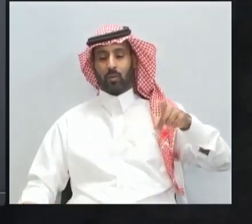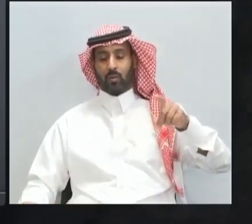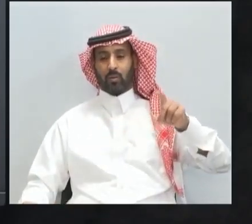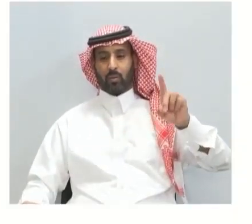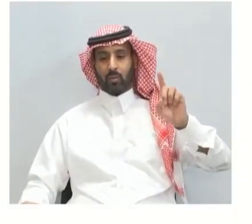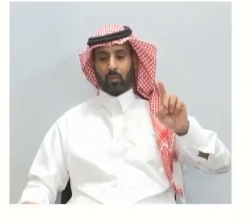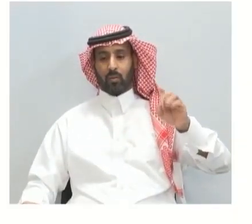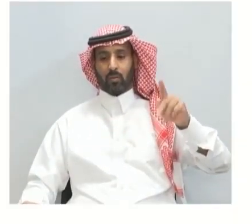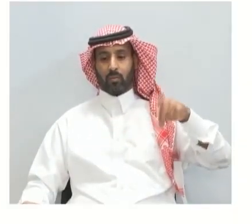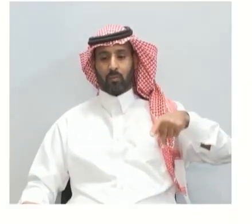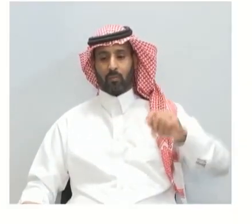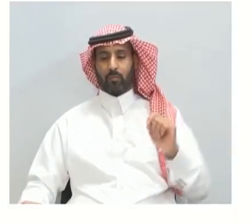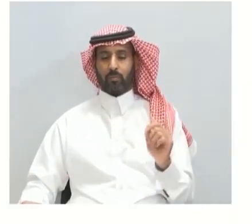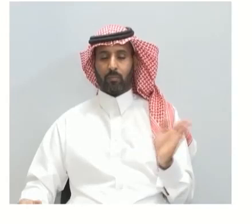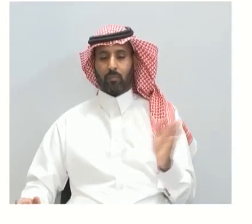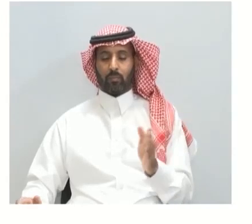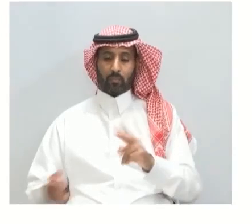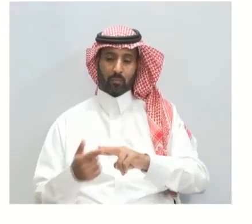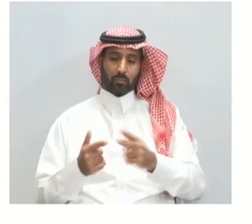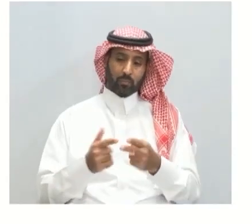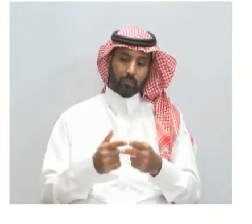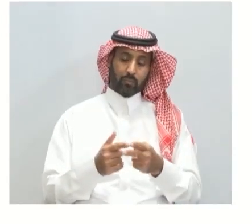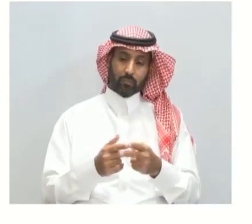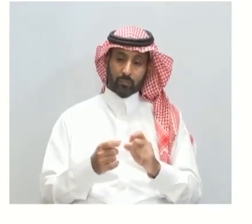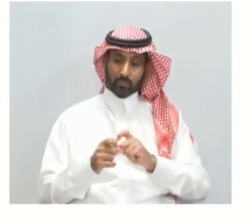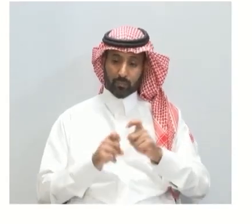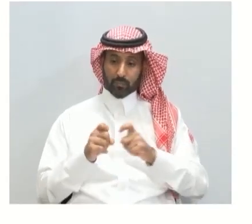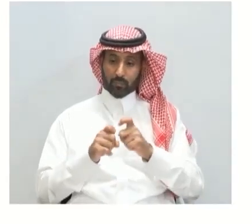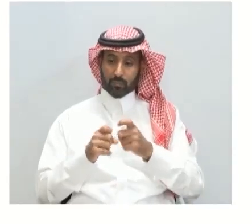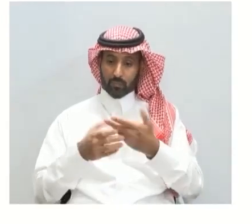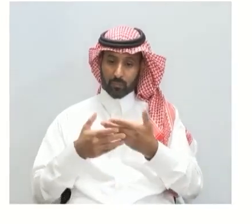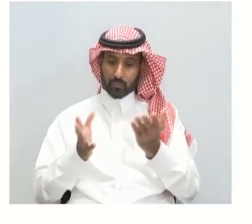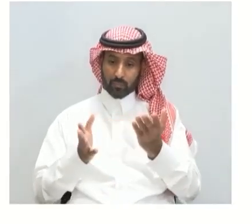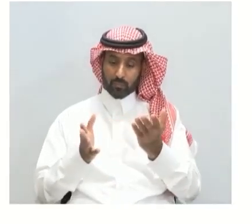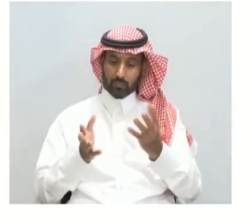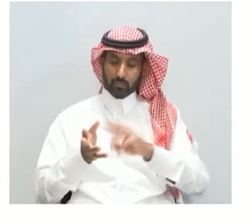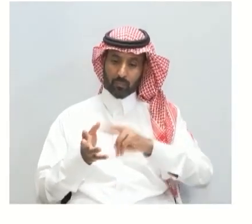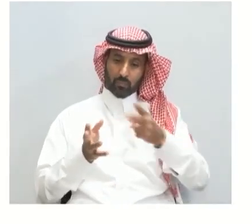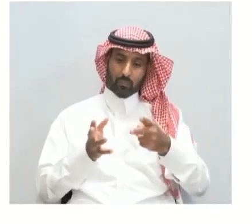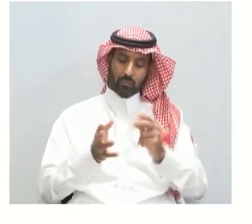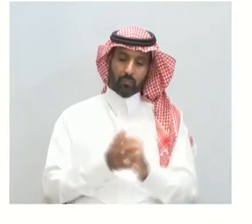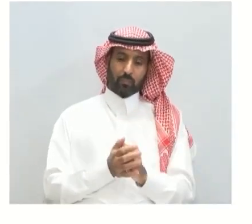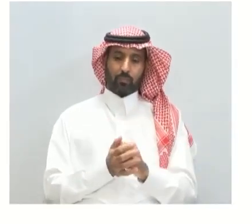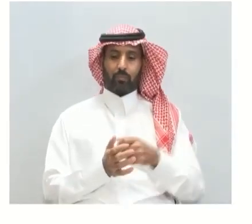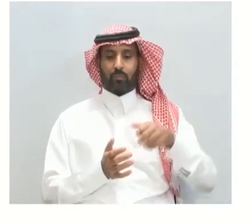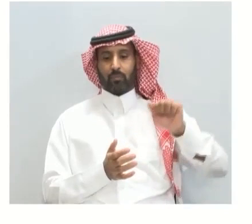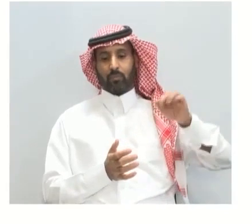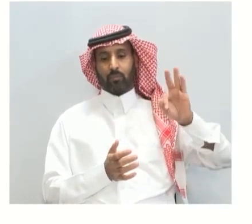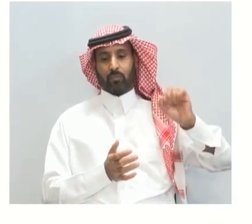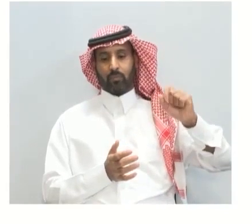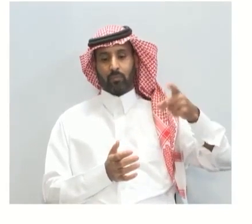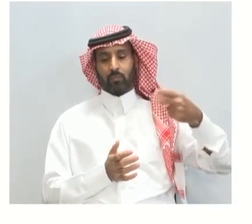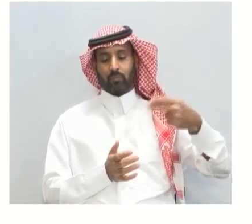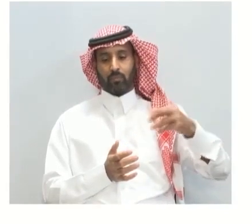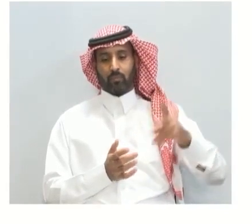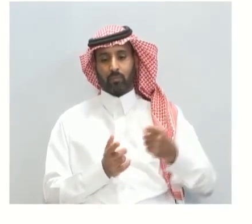بي تتحرر الالكترونات من نواقل الكترون الناد اتش والفدو التي تحول الناد بلس